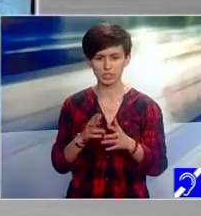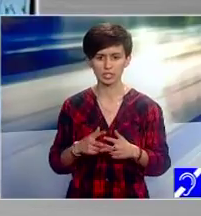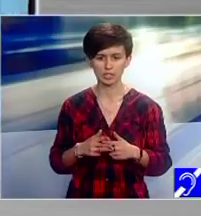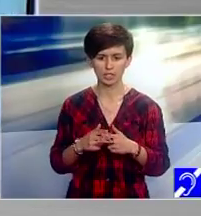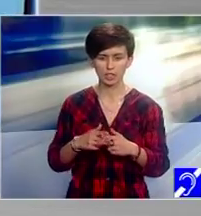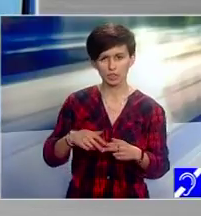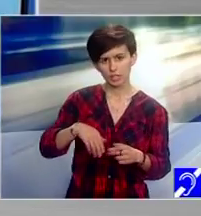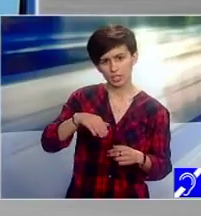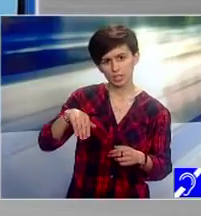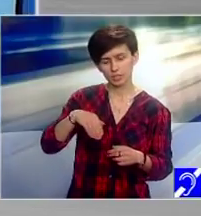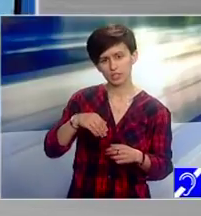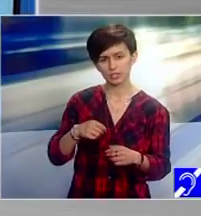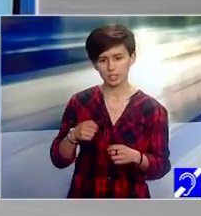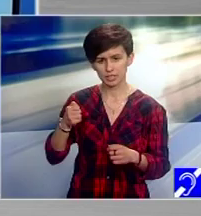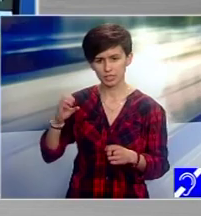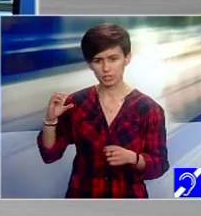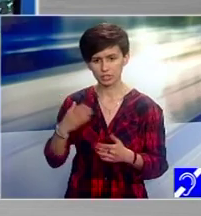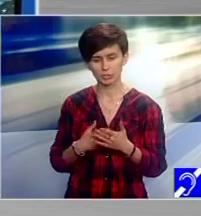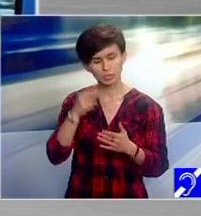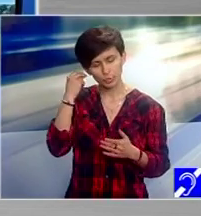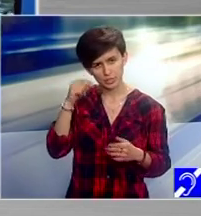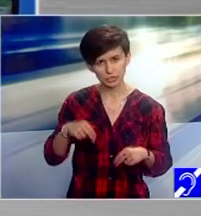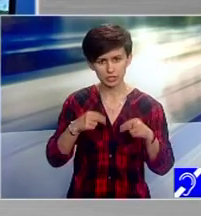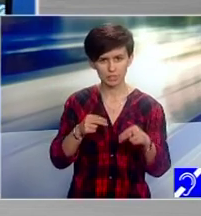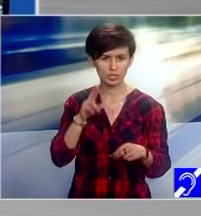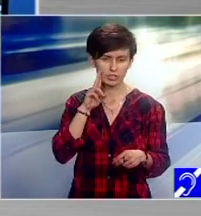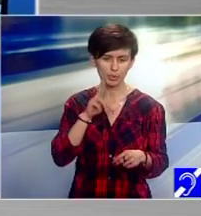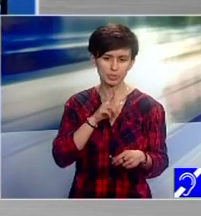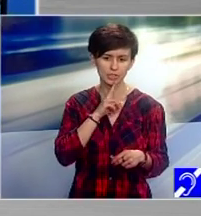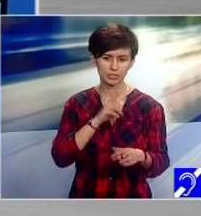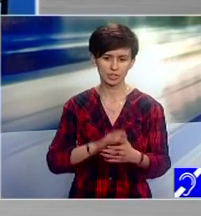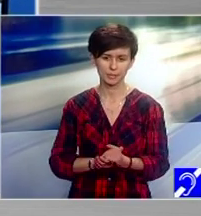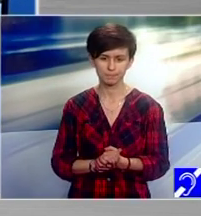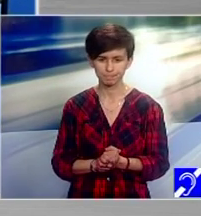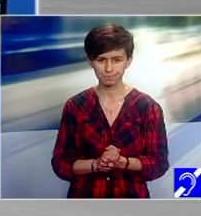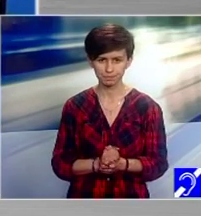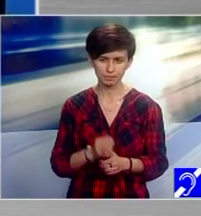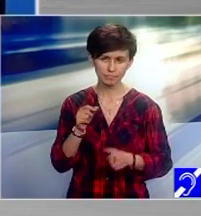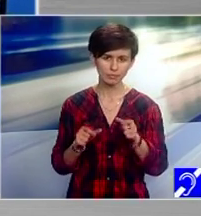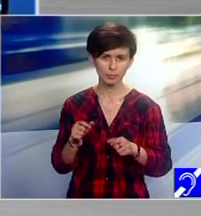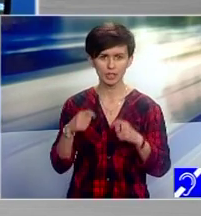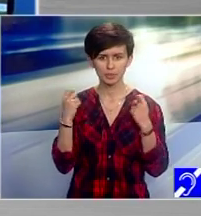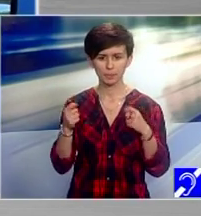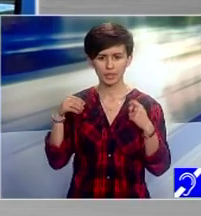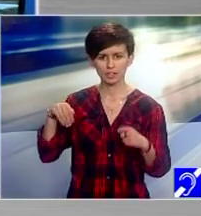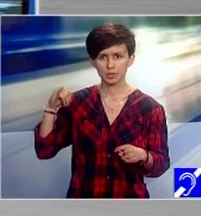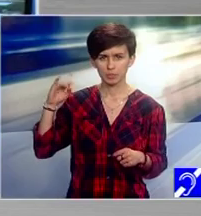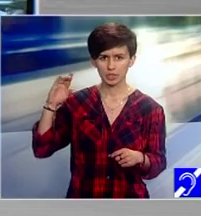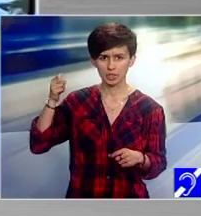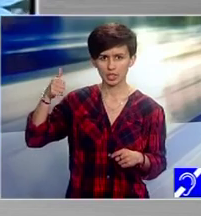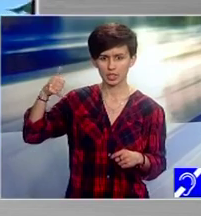noastră Adelina Ciocotișan, asta pentru ca mesajul nostru să ajungă și la persoanele cu deficiențe de auz. Despre Festivalul Miraje, aflat la